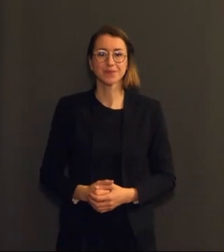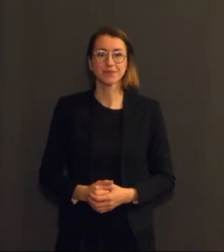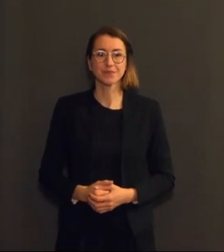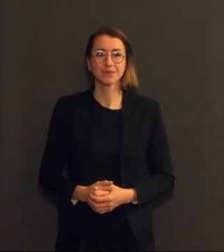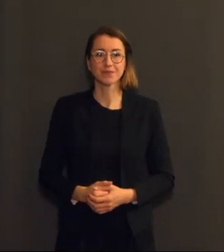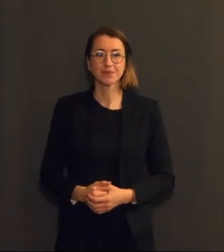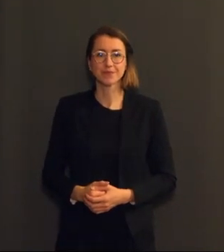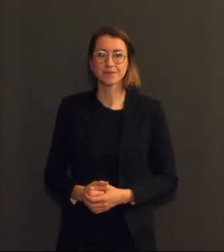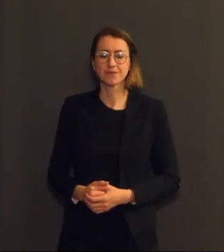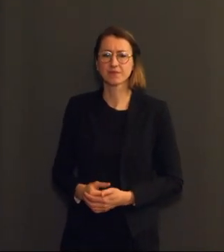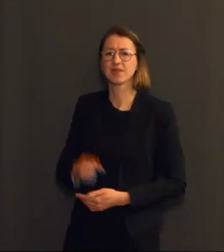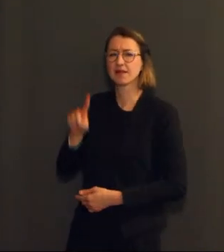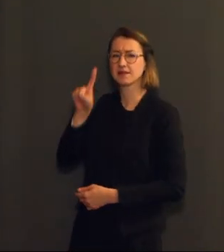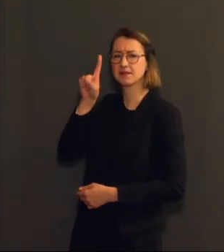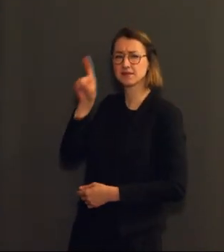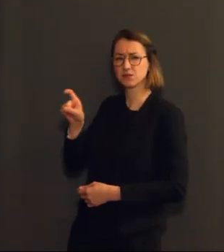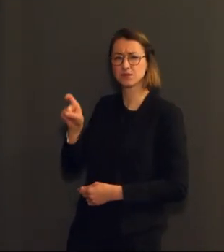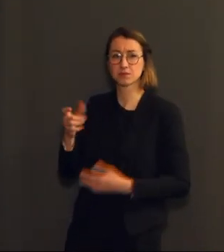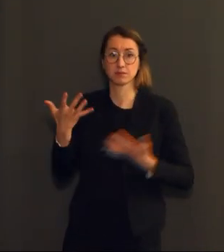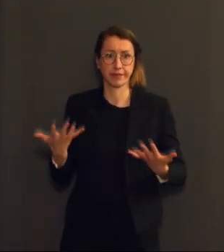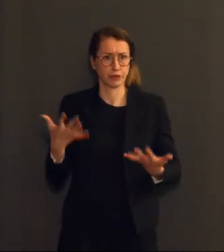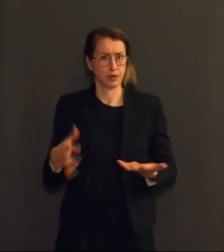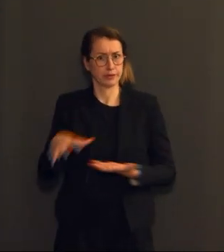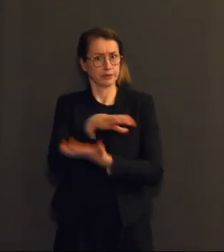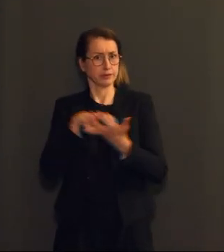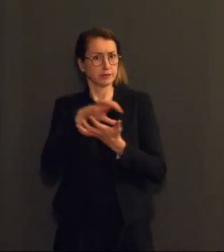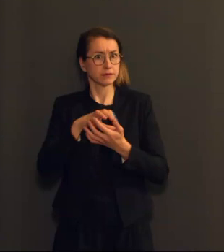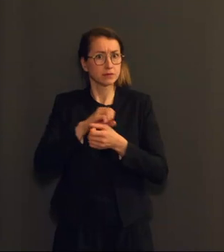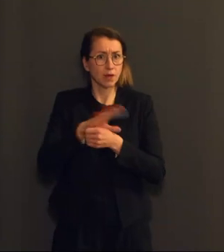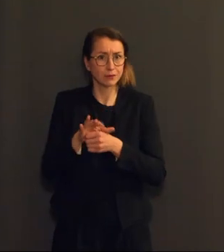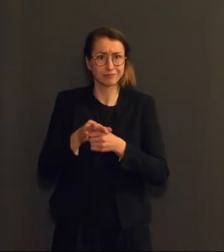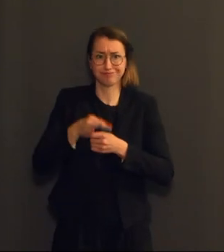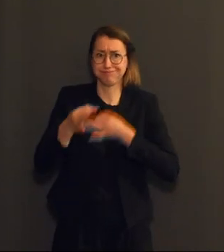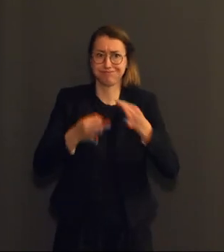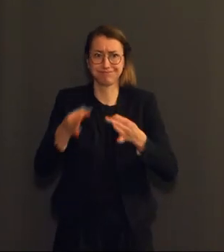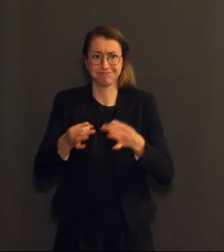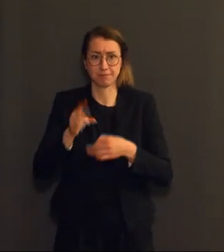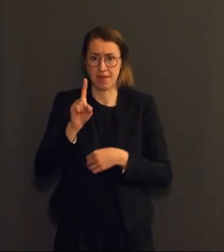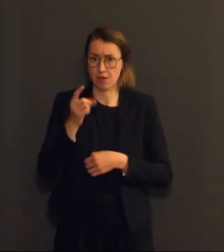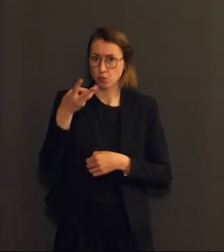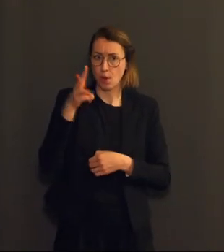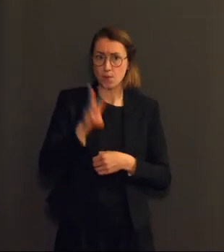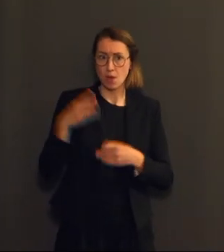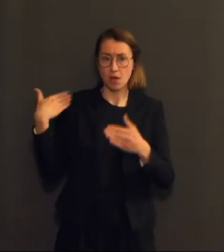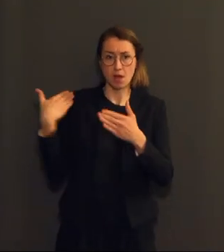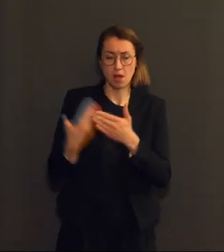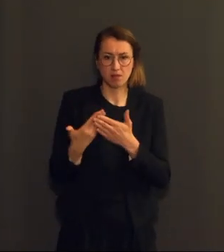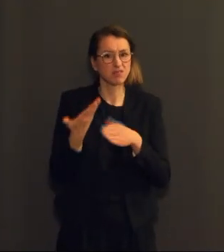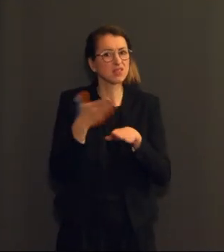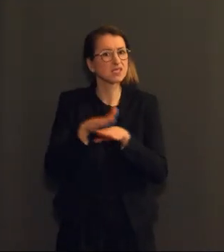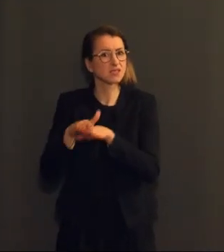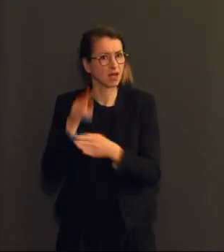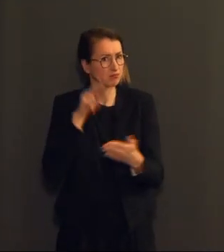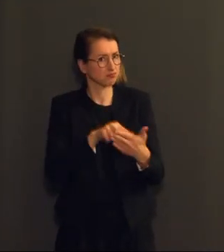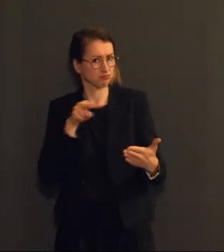Malgré la crise, il semble qu'il y ait eu moins de décès au cours des 3 premiers mois de cette année qu'habituellement. Pourquoi prenons-nous des mesures strictes maintenant et pas pendant